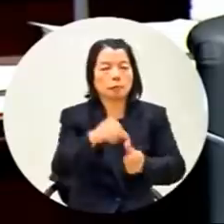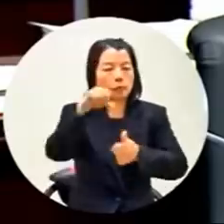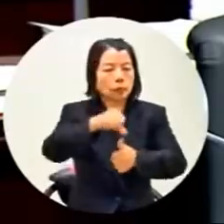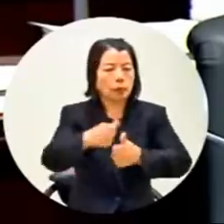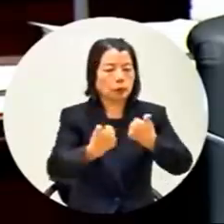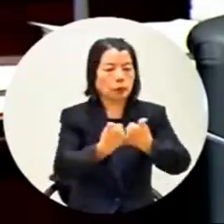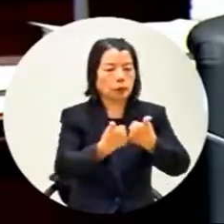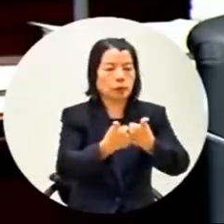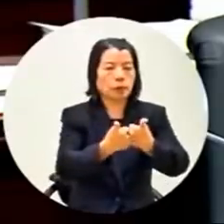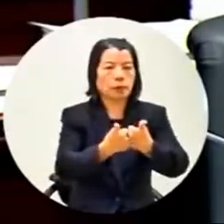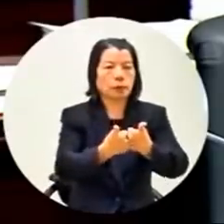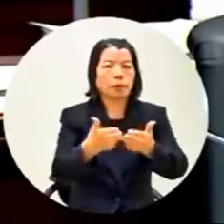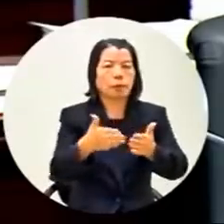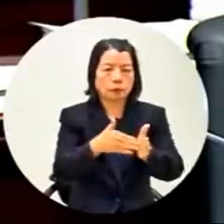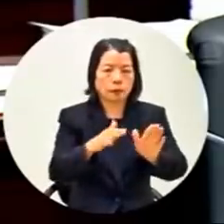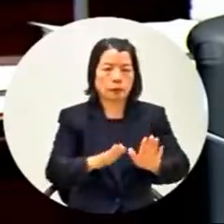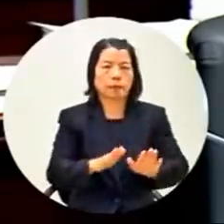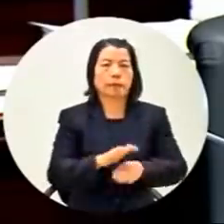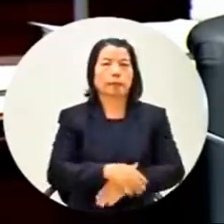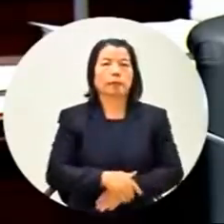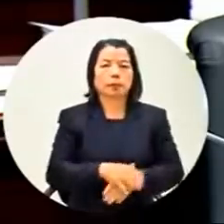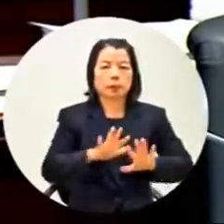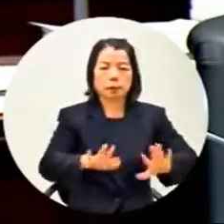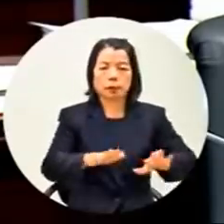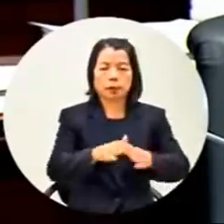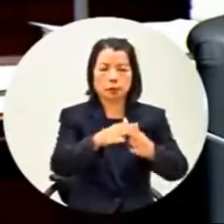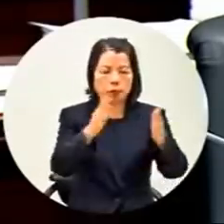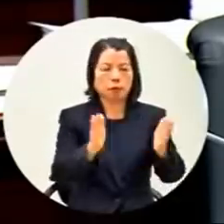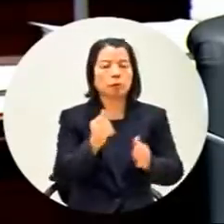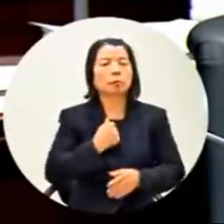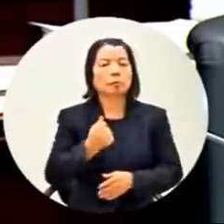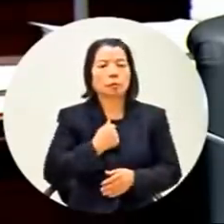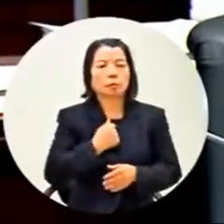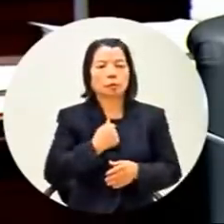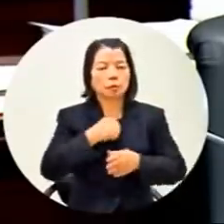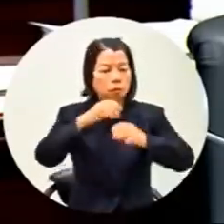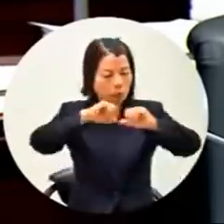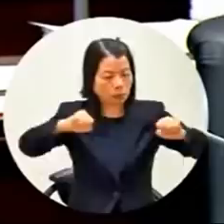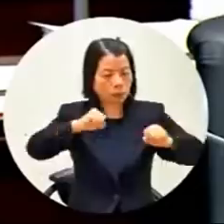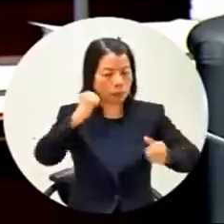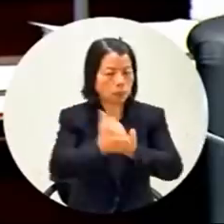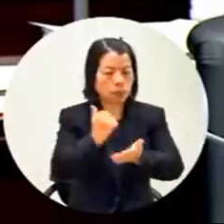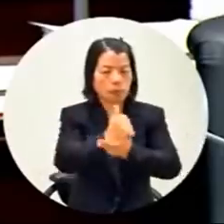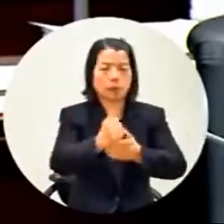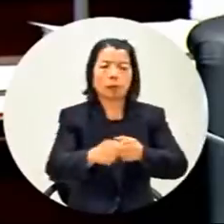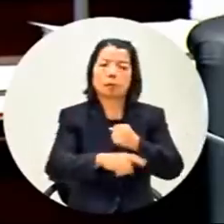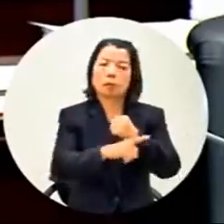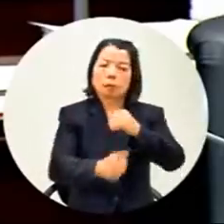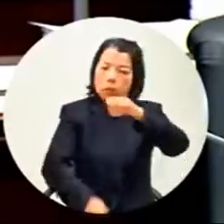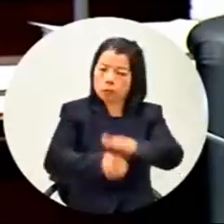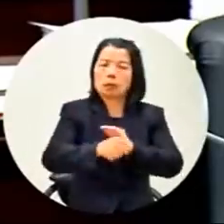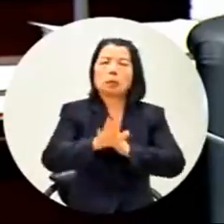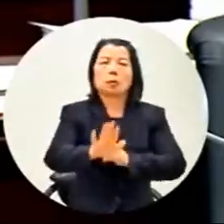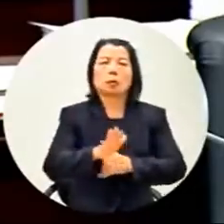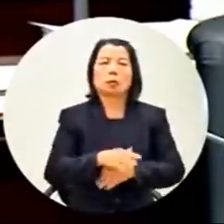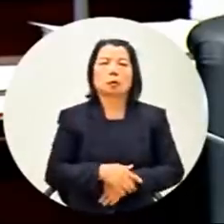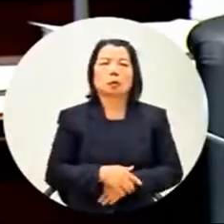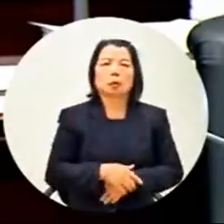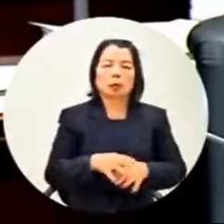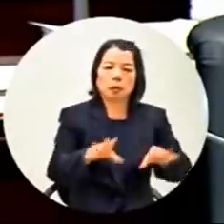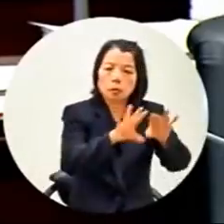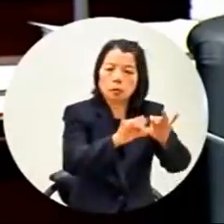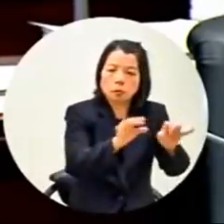会也已经认证违法哦。所以我说，法院认证桥土地违